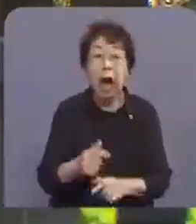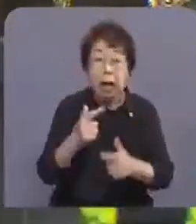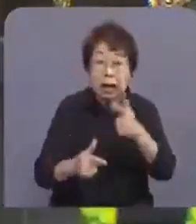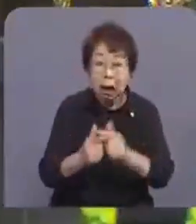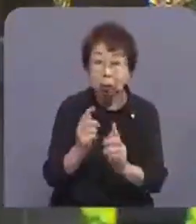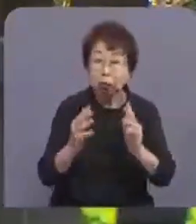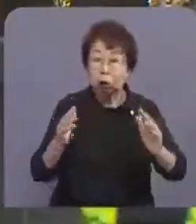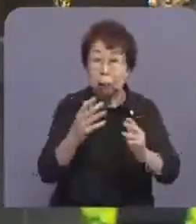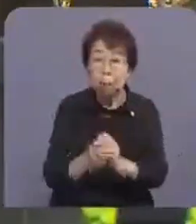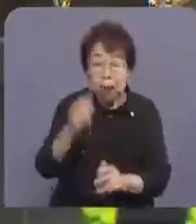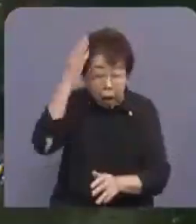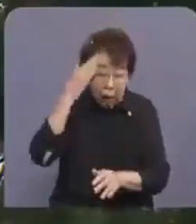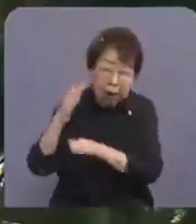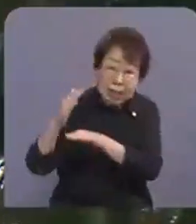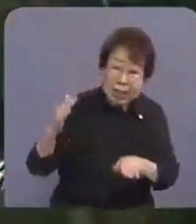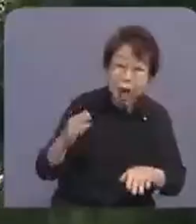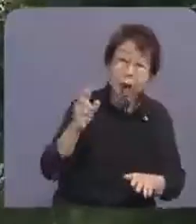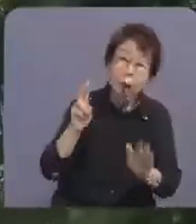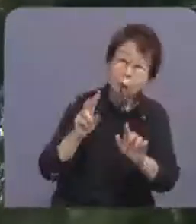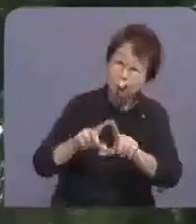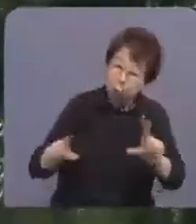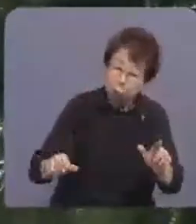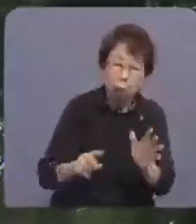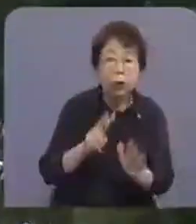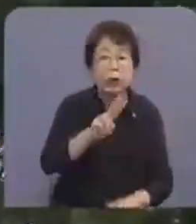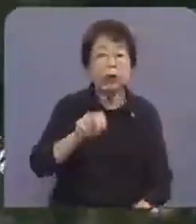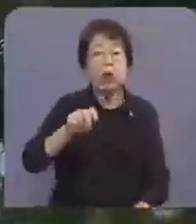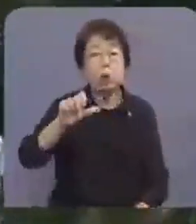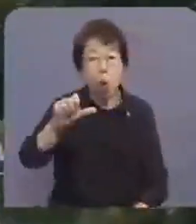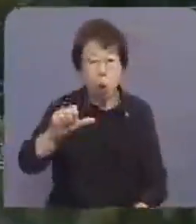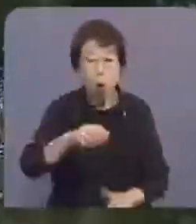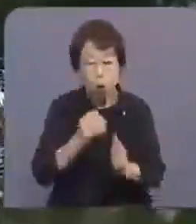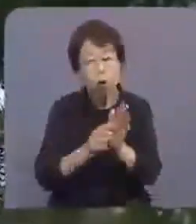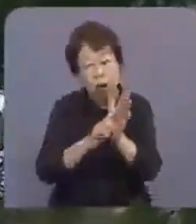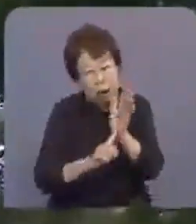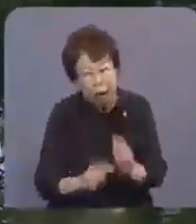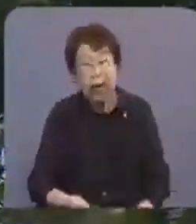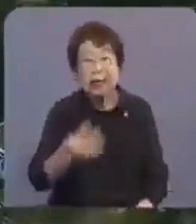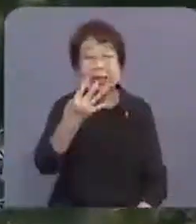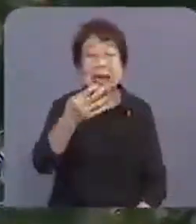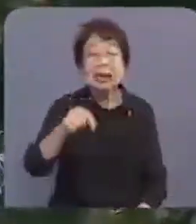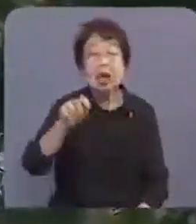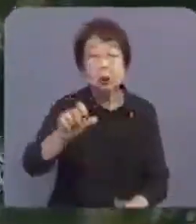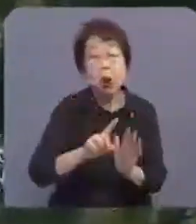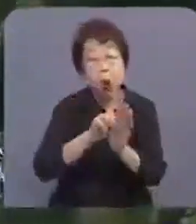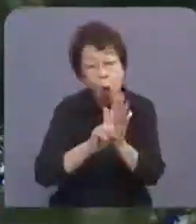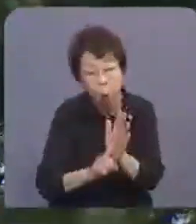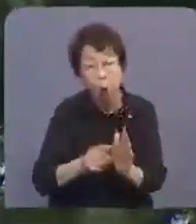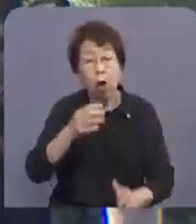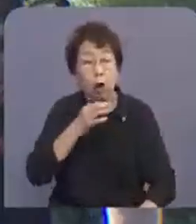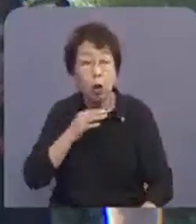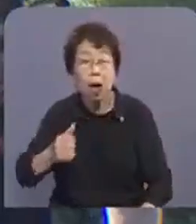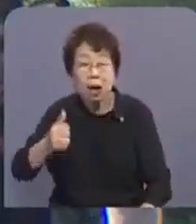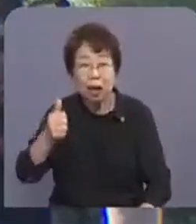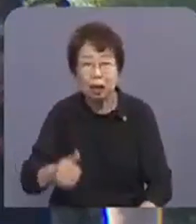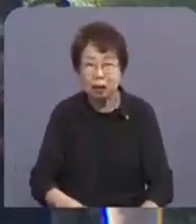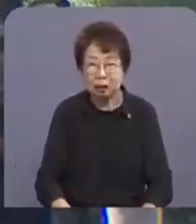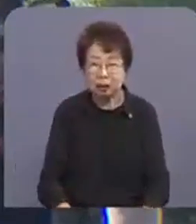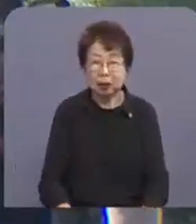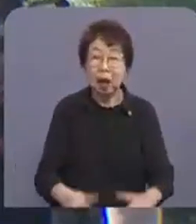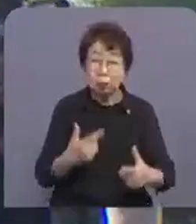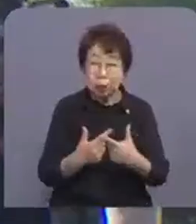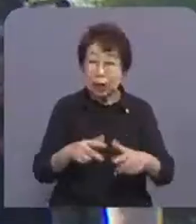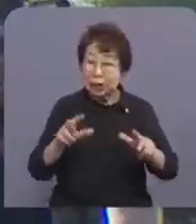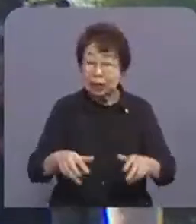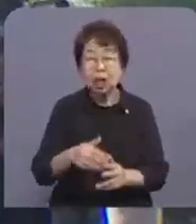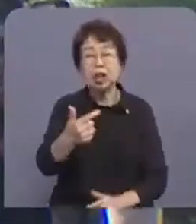조성하면 가로수 그늘만으로도 평균 2.5도, 교통섬 나무 그늘은 최대 4.5도로 저감 효과가 있습니다. 부산은